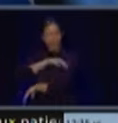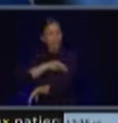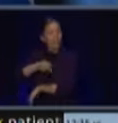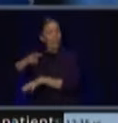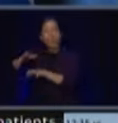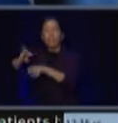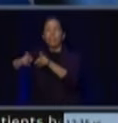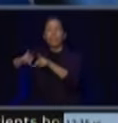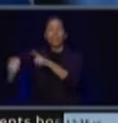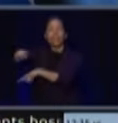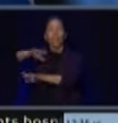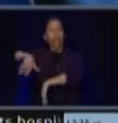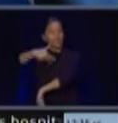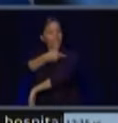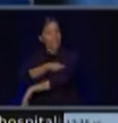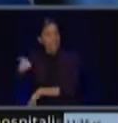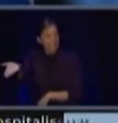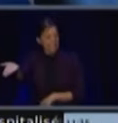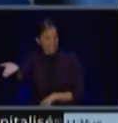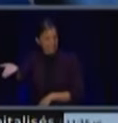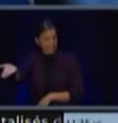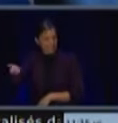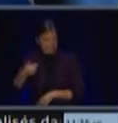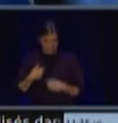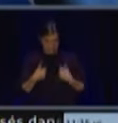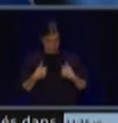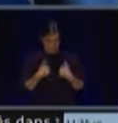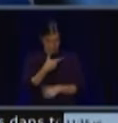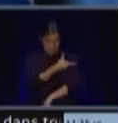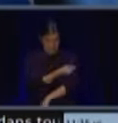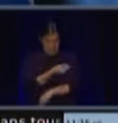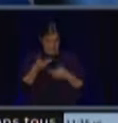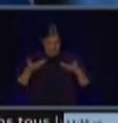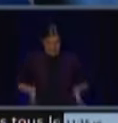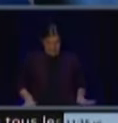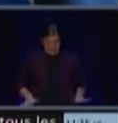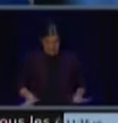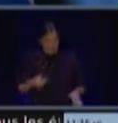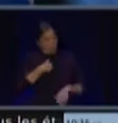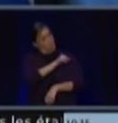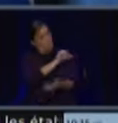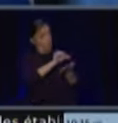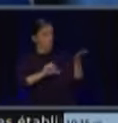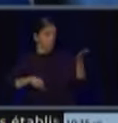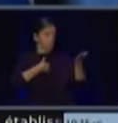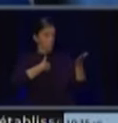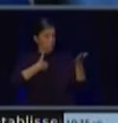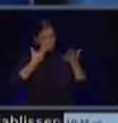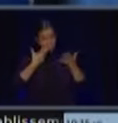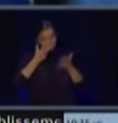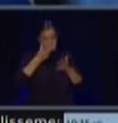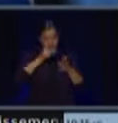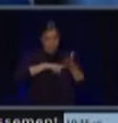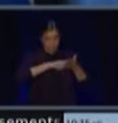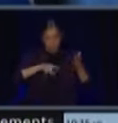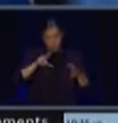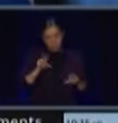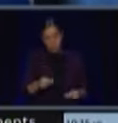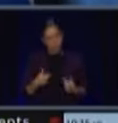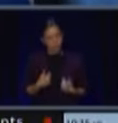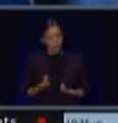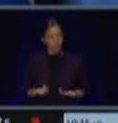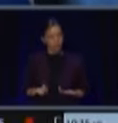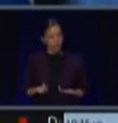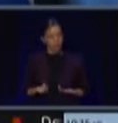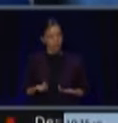pour ceux qui ne se sont pas fait vacciner. Merci. Avant de passer en anglais, on va en prendre une dernière en français de la presse. Bonjour à